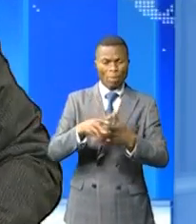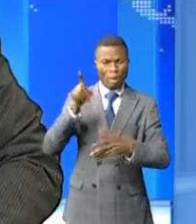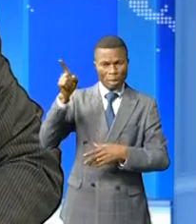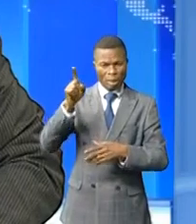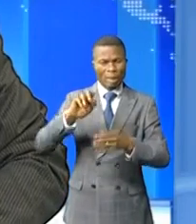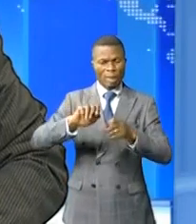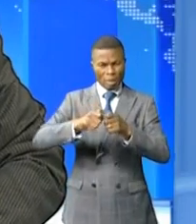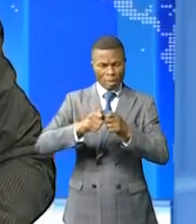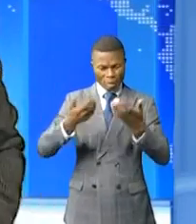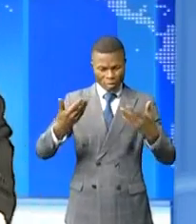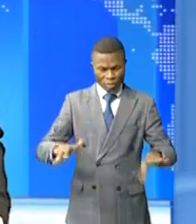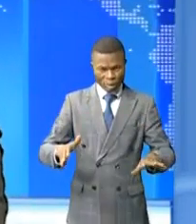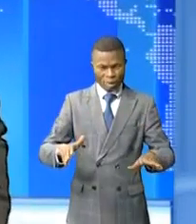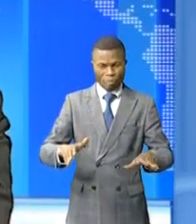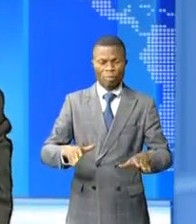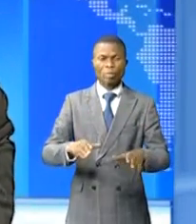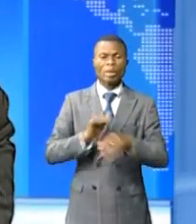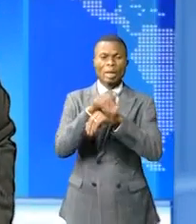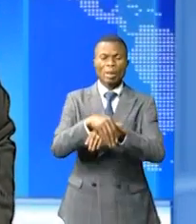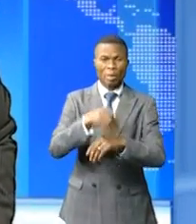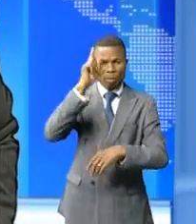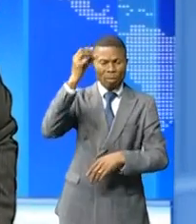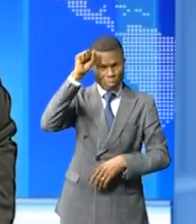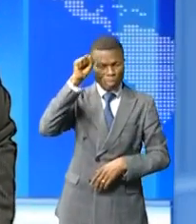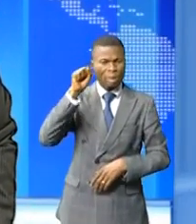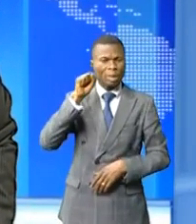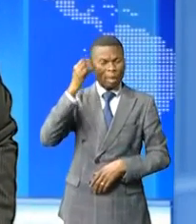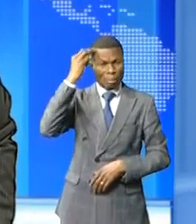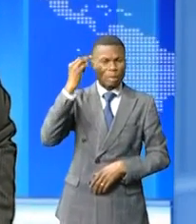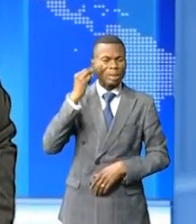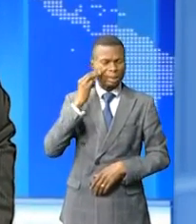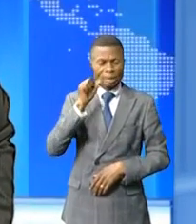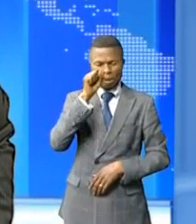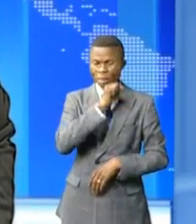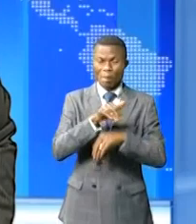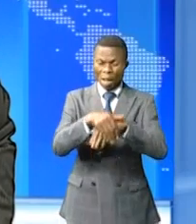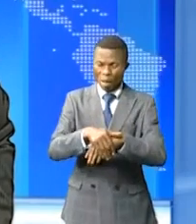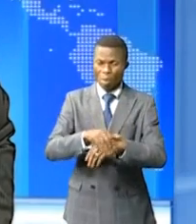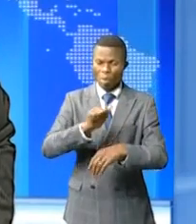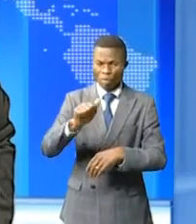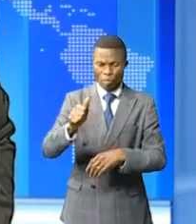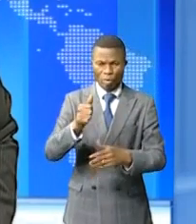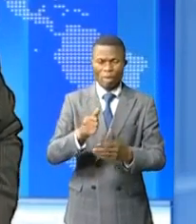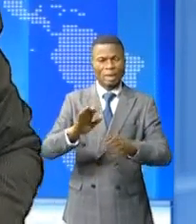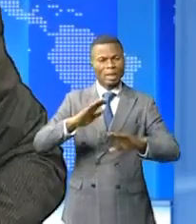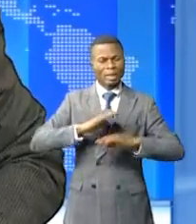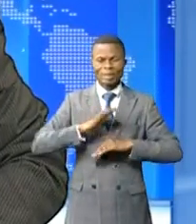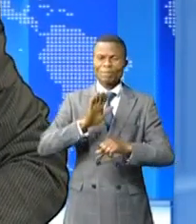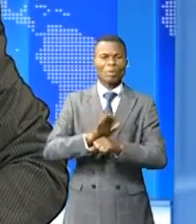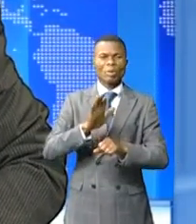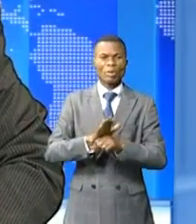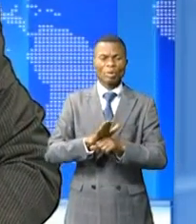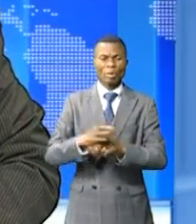réparé grâce à l'intervention urgente du Premier ministre Jean-Michel Samalukonde Kyenge. C'est là à la grande satisfaction